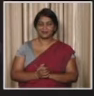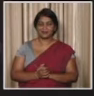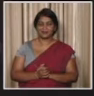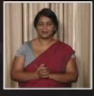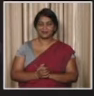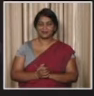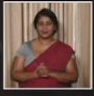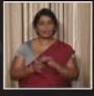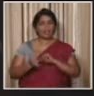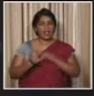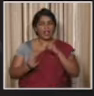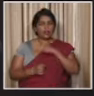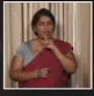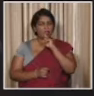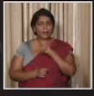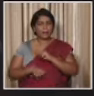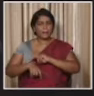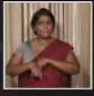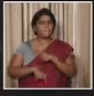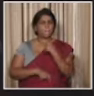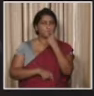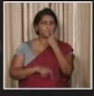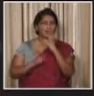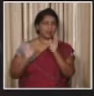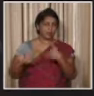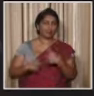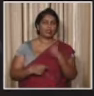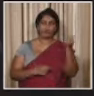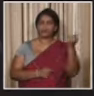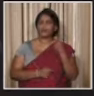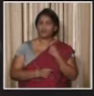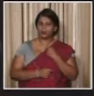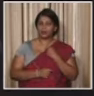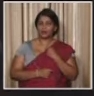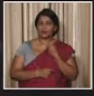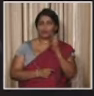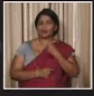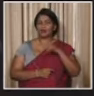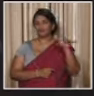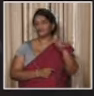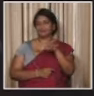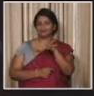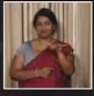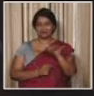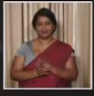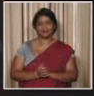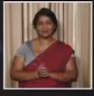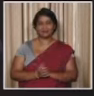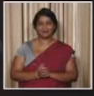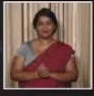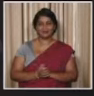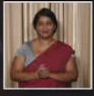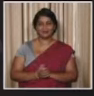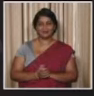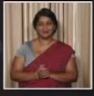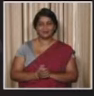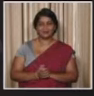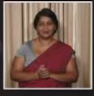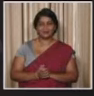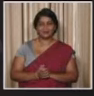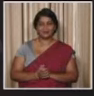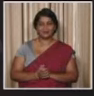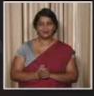लेखन्तुमालयं अहापुहां पैक कालयक् तियेनवा कियपु निसा मम पोड्डक् हटेन हटुणा पटन् गन्न